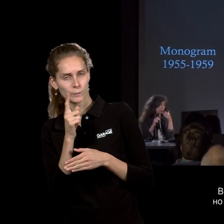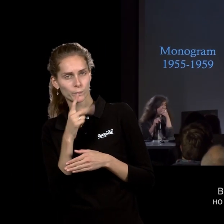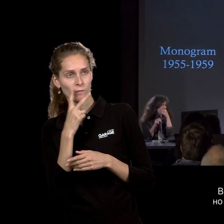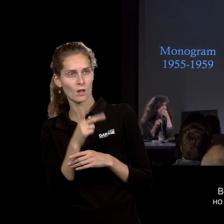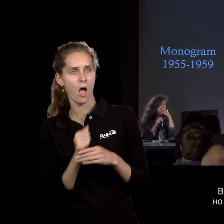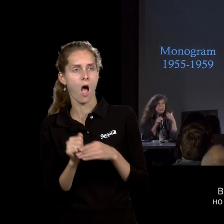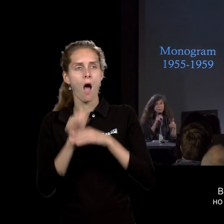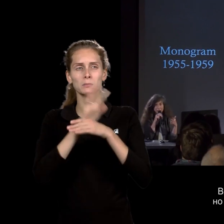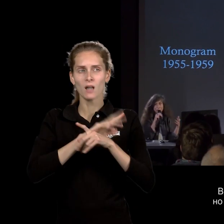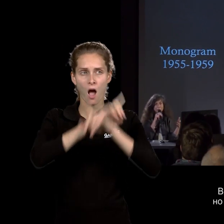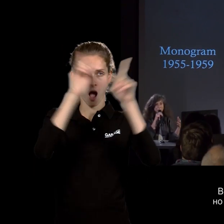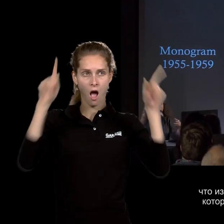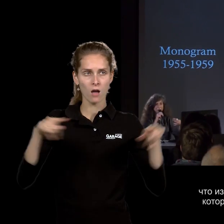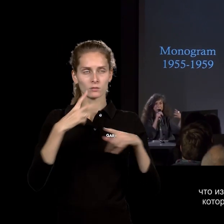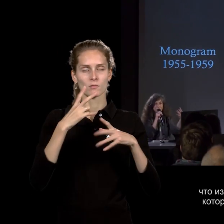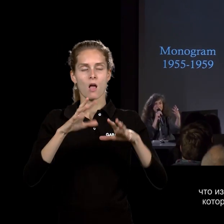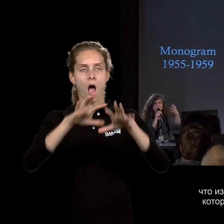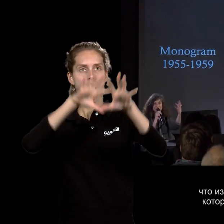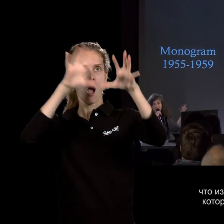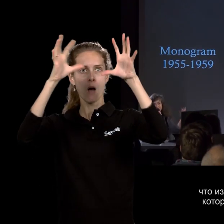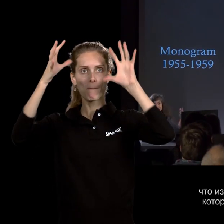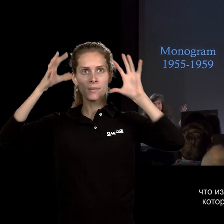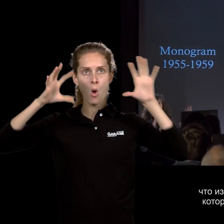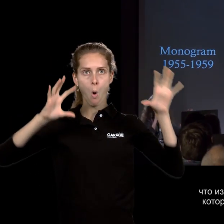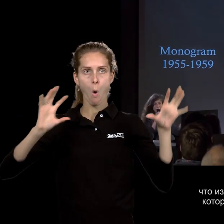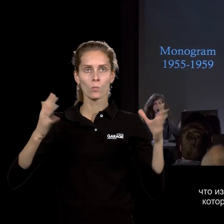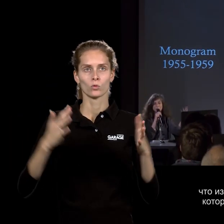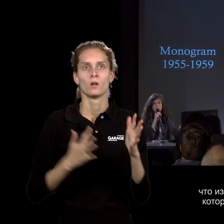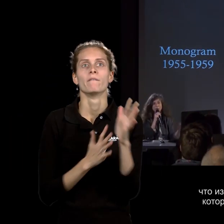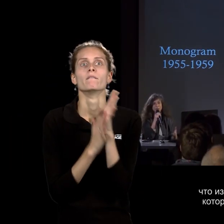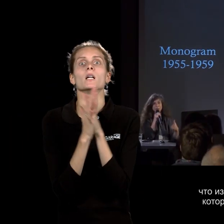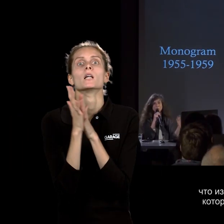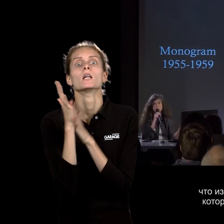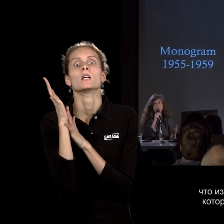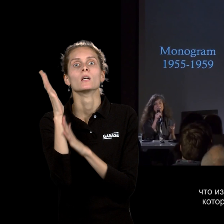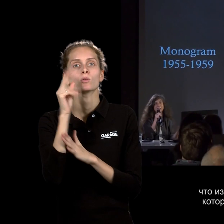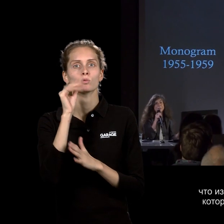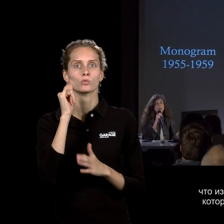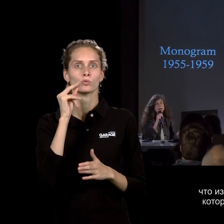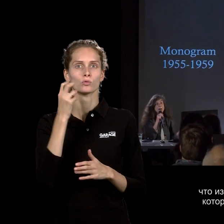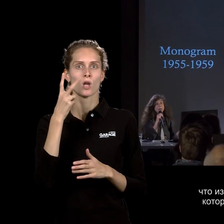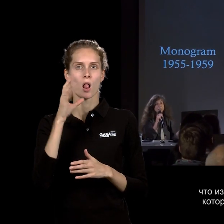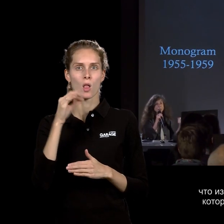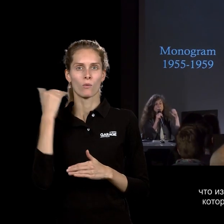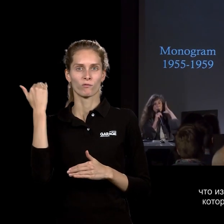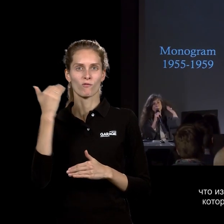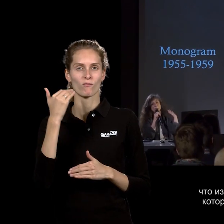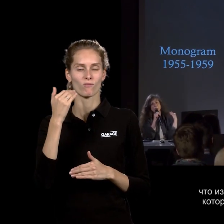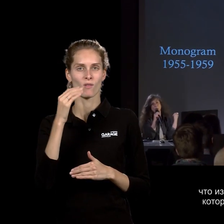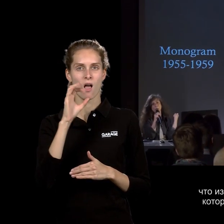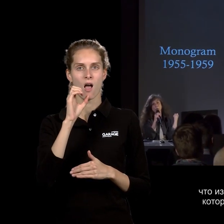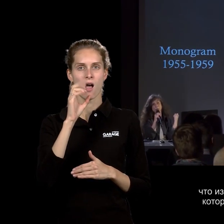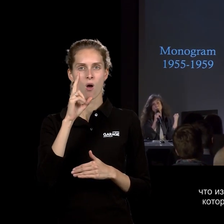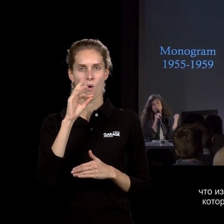стала объемный, что из нее уже вот выросло это самое замечательное чучело ангорской козы, которую